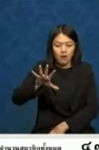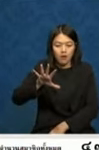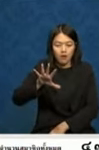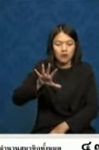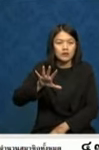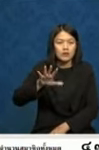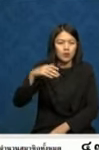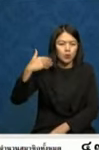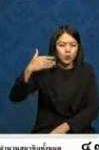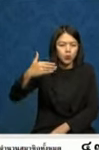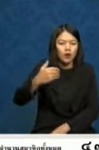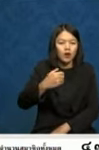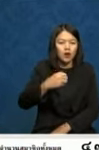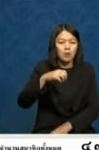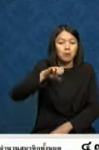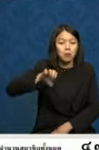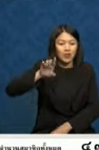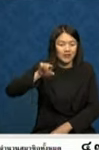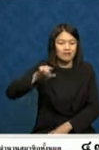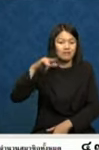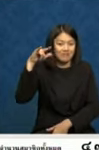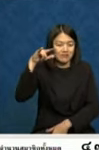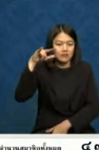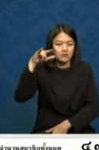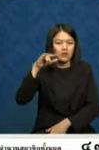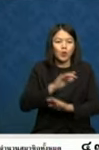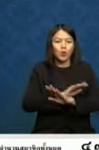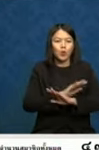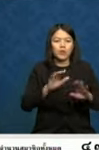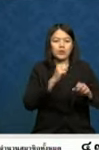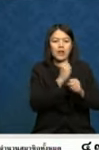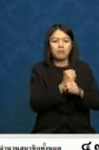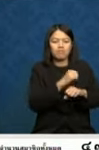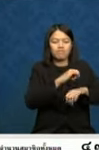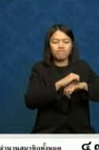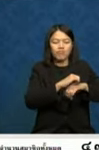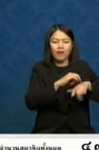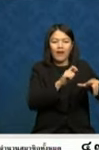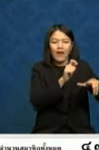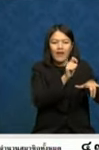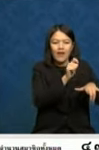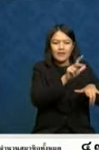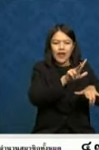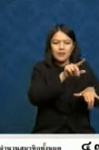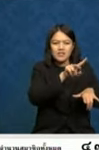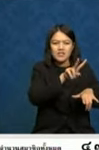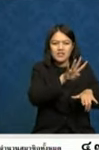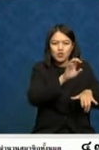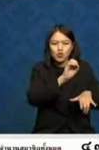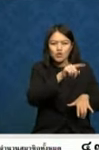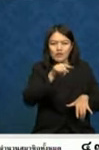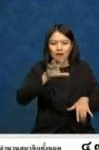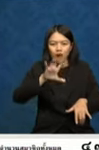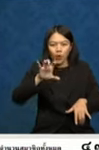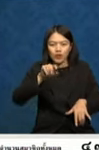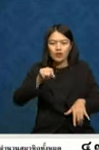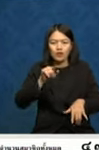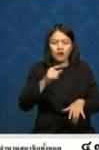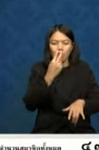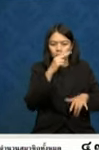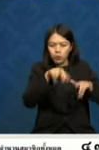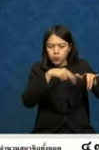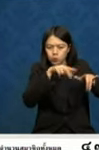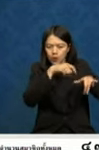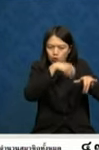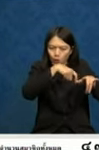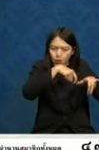านะครับบริษัท Airbus ได้ยกเลิกสายการผลิตเครื่องบินแบบ A340-500 ส่งผลให้การบำรุงรักษา